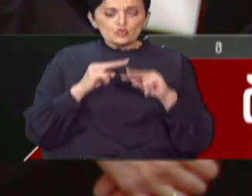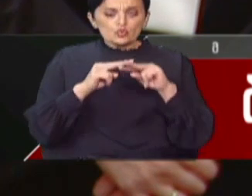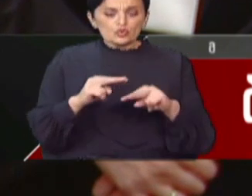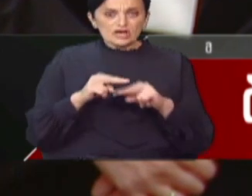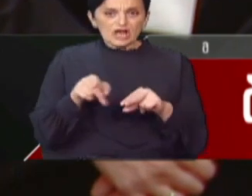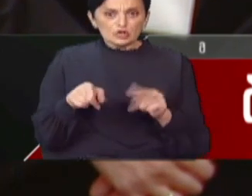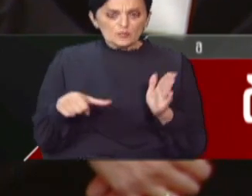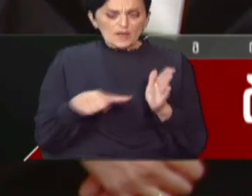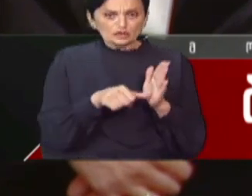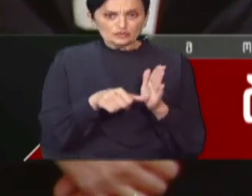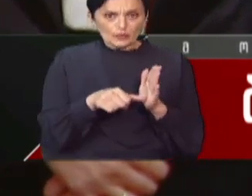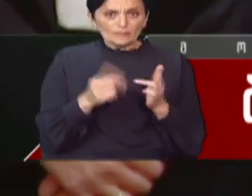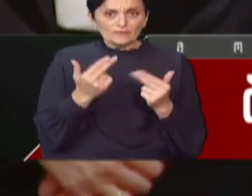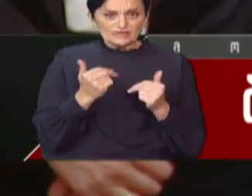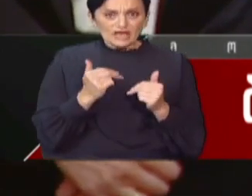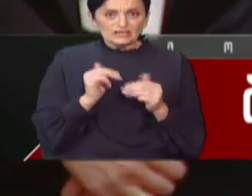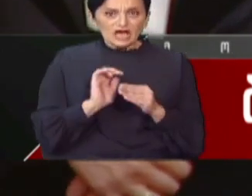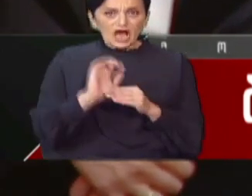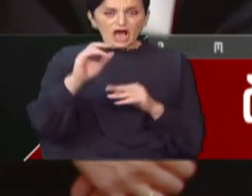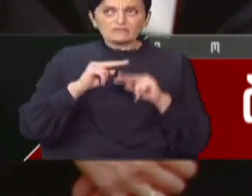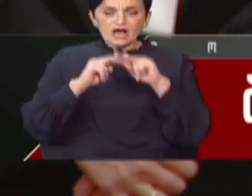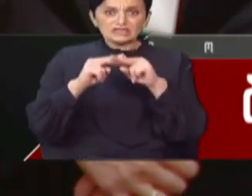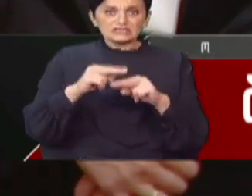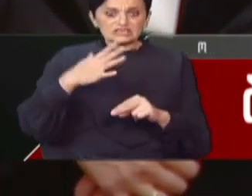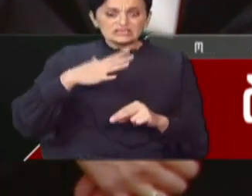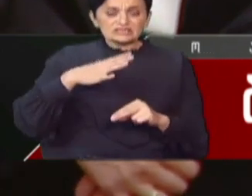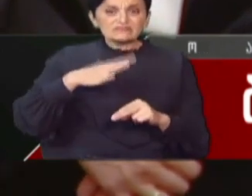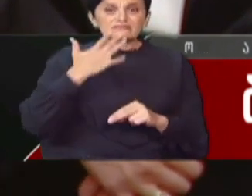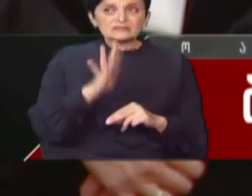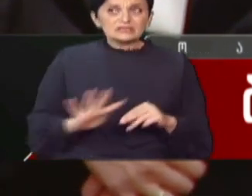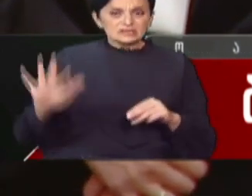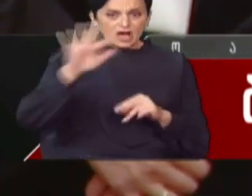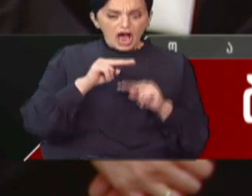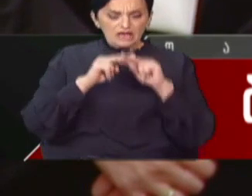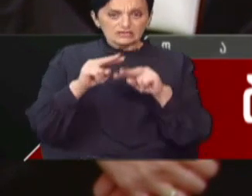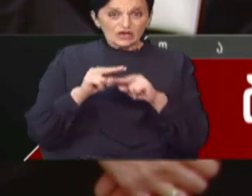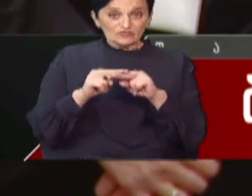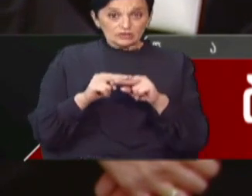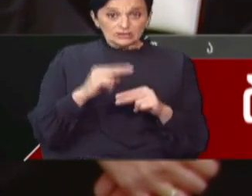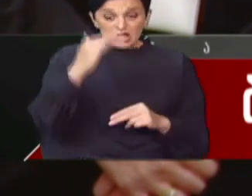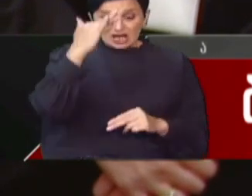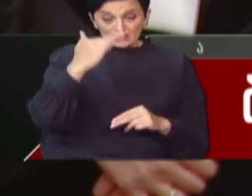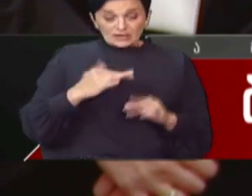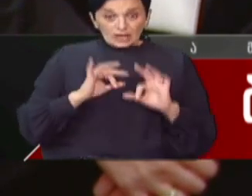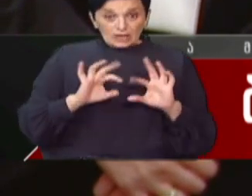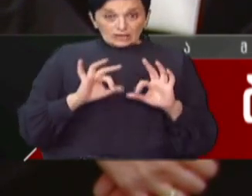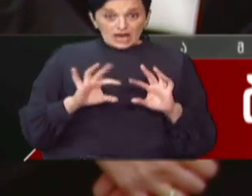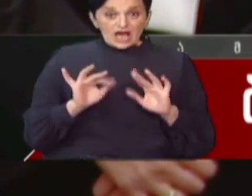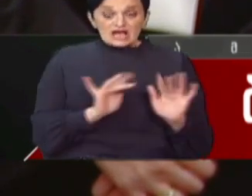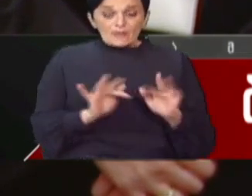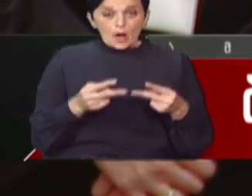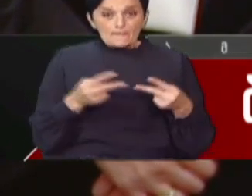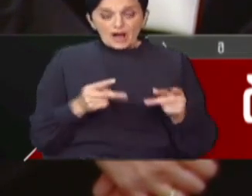გზავნილების მეშვეობით ასევე აგზავნიდნენ საქართველოს ფარგლებს გარეთ. ზემოაღწერილი ქმედებების